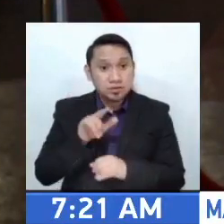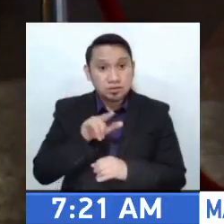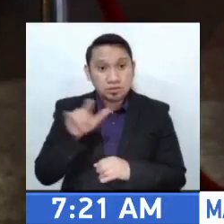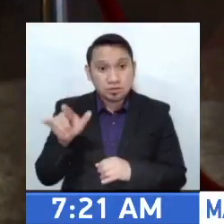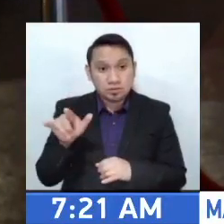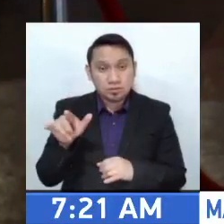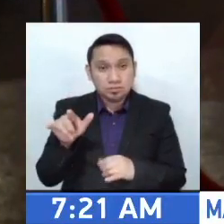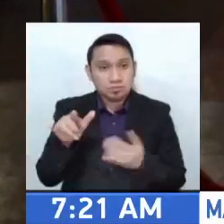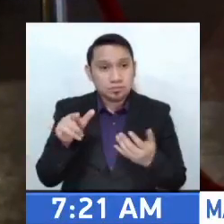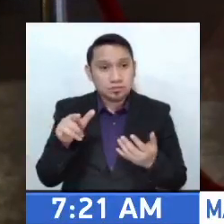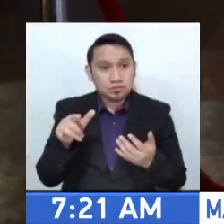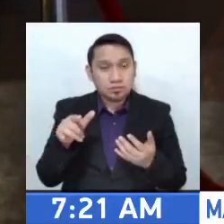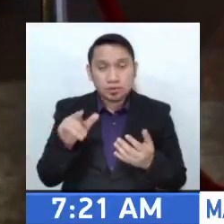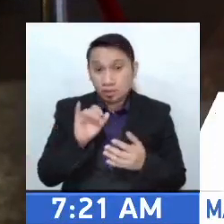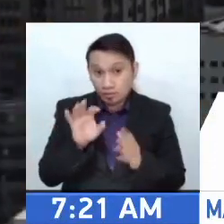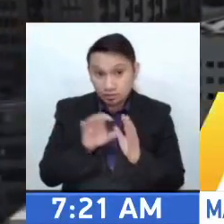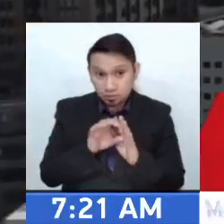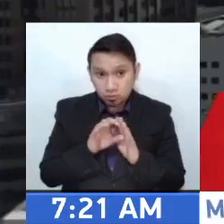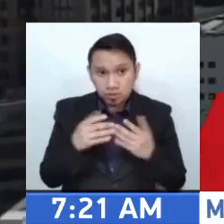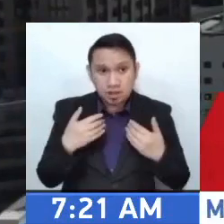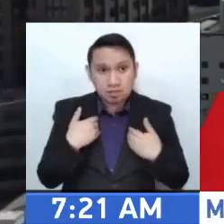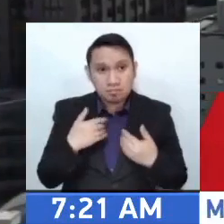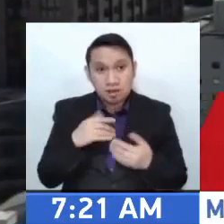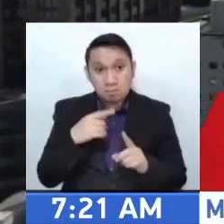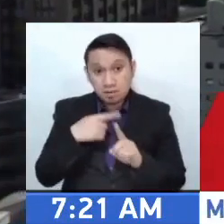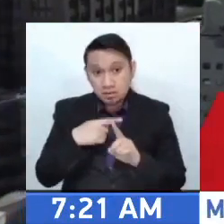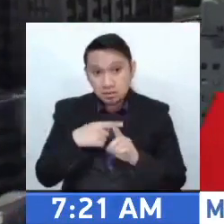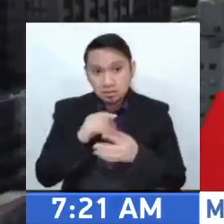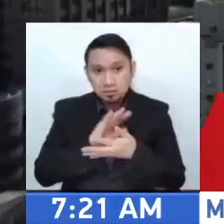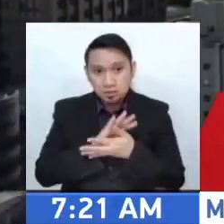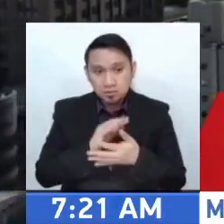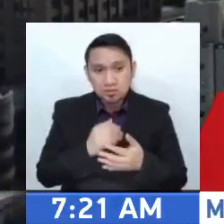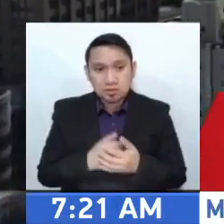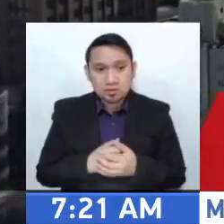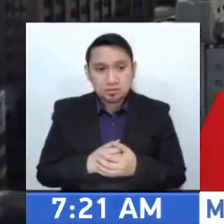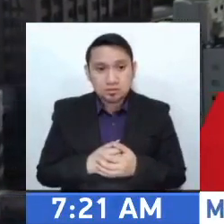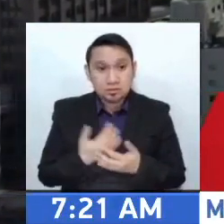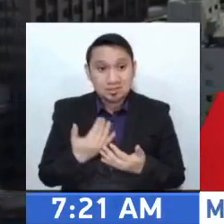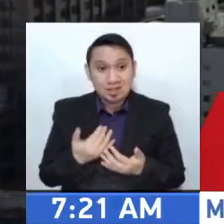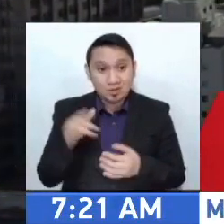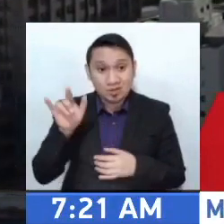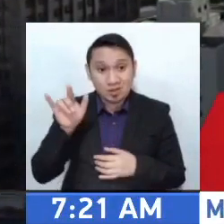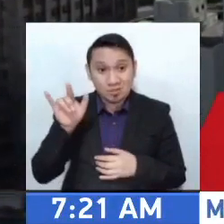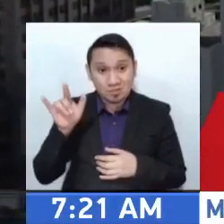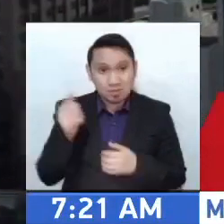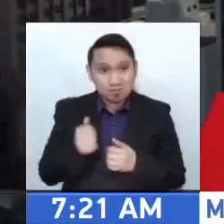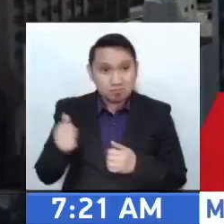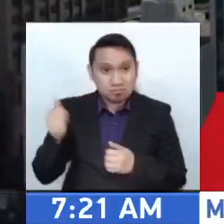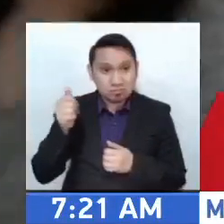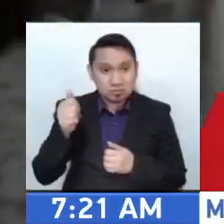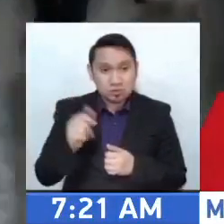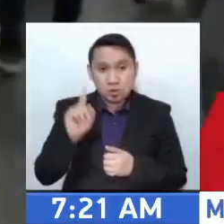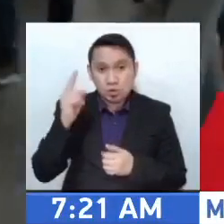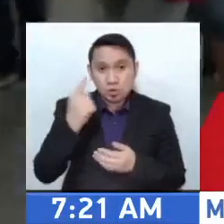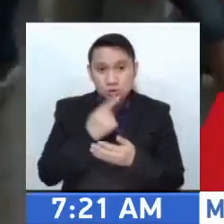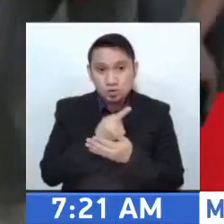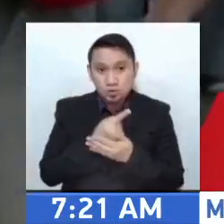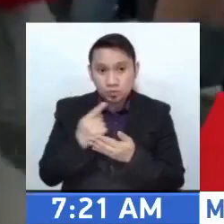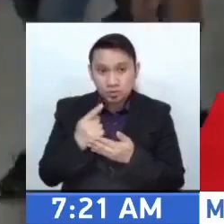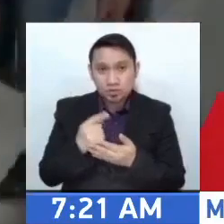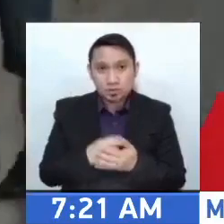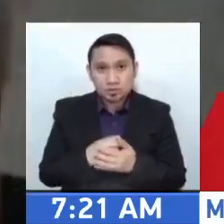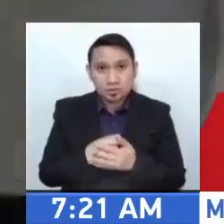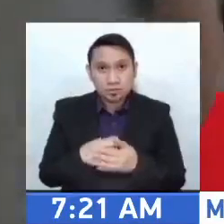mga pasahero. Ayon po sa kanilang Civil Aviation Administration, magiging isang linggo na lamang po daw ang suspension sa